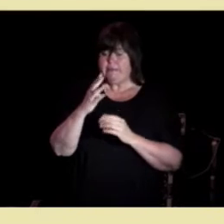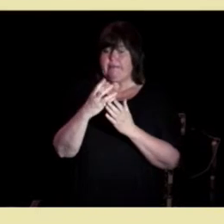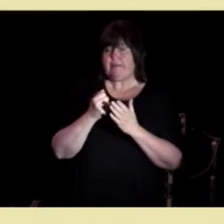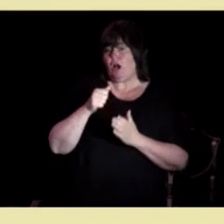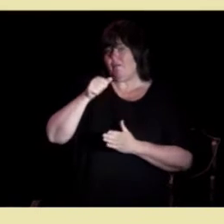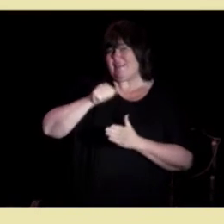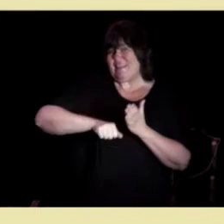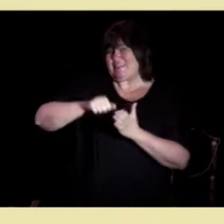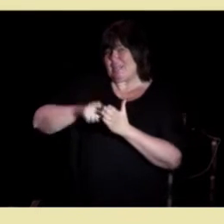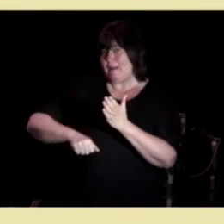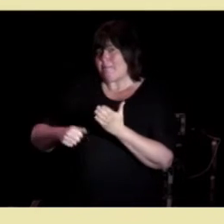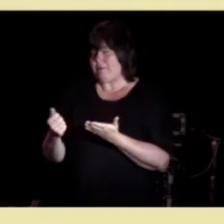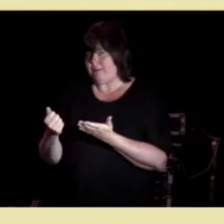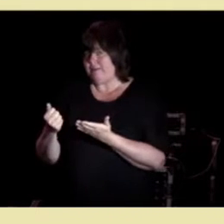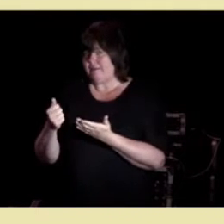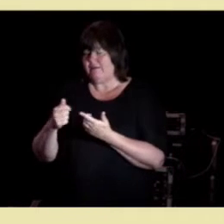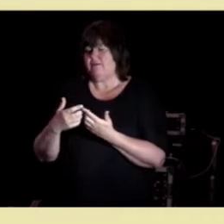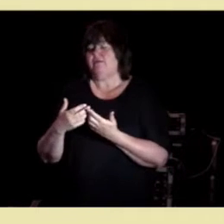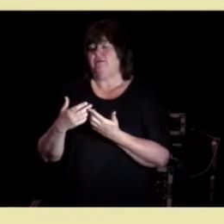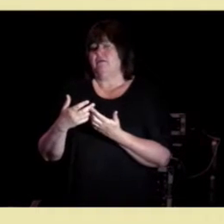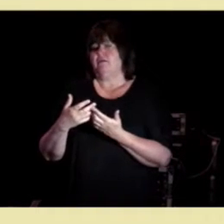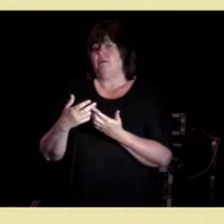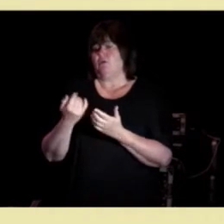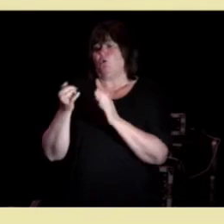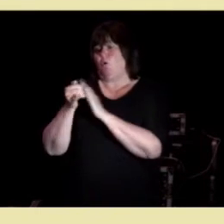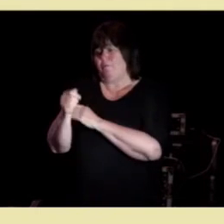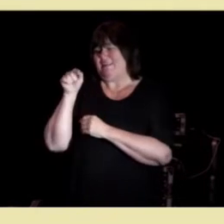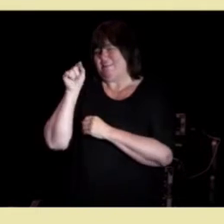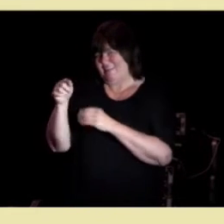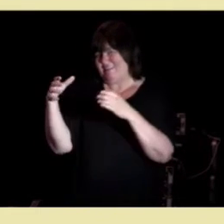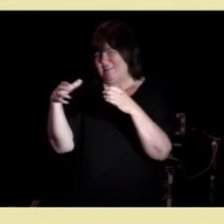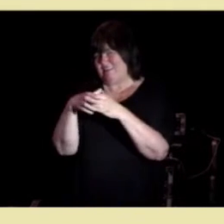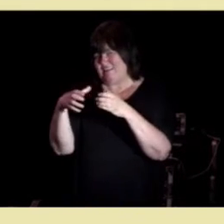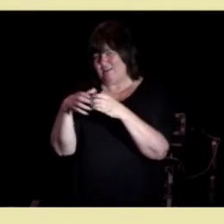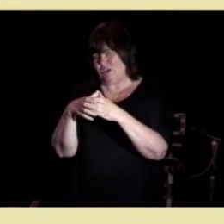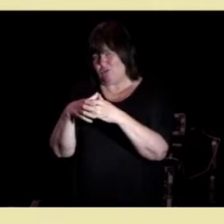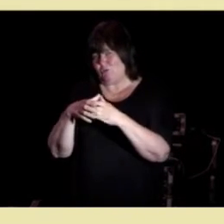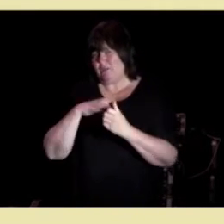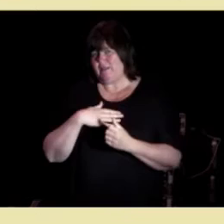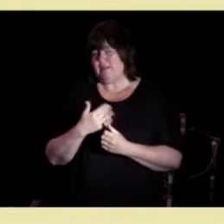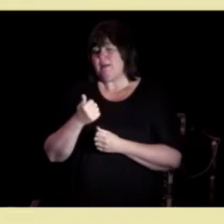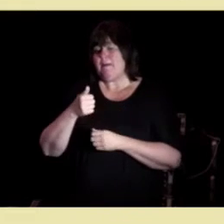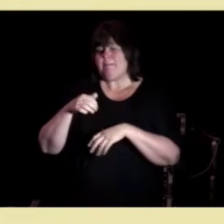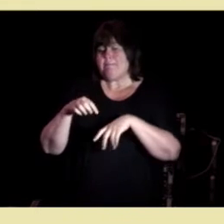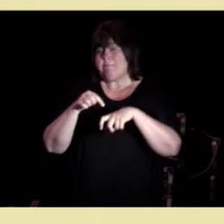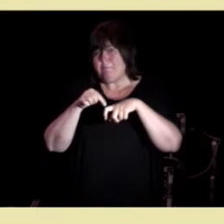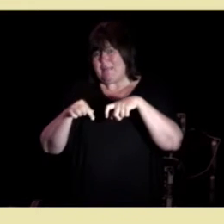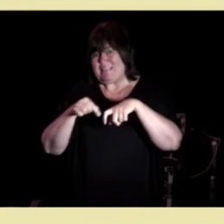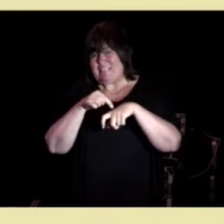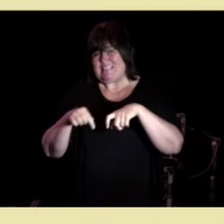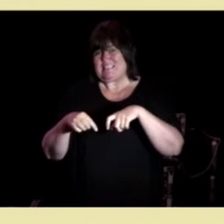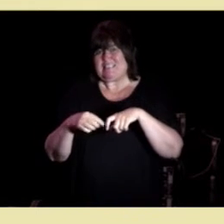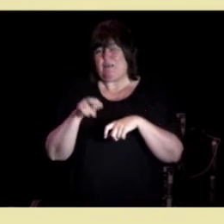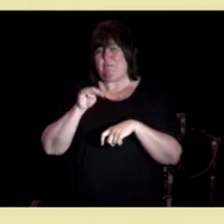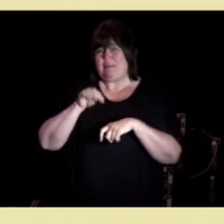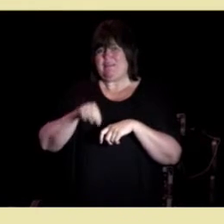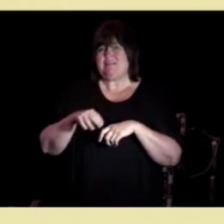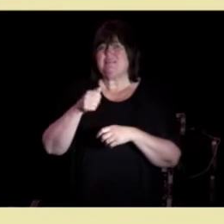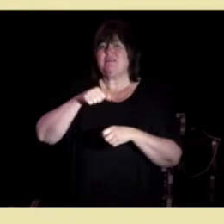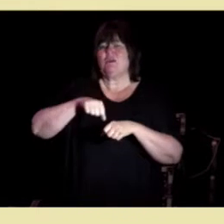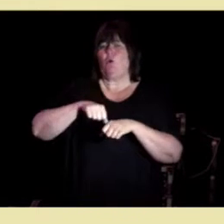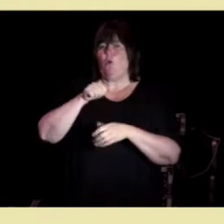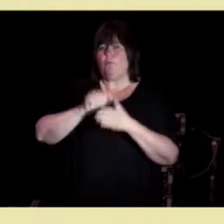inngrepene kommer i den kategorien. Og meniskoperasjonene ligger øverst med mer enn fire ganger